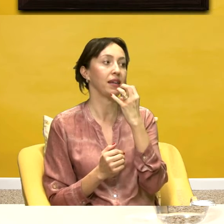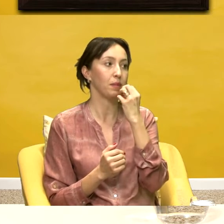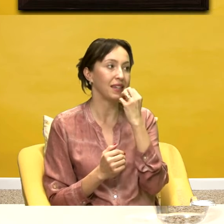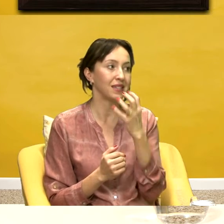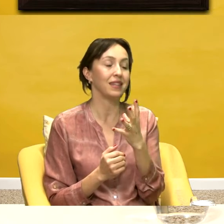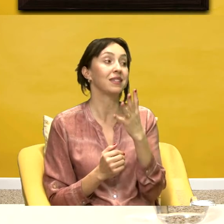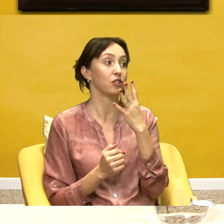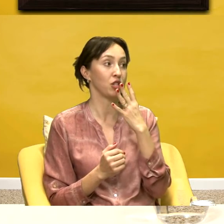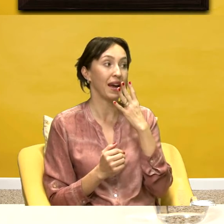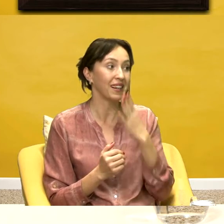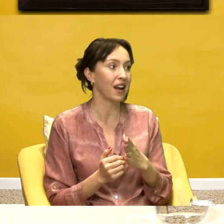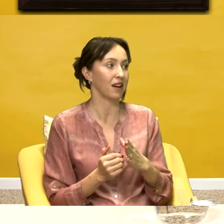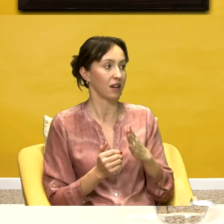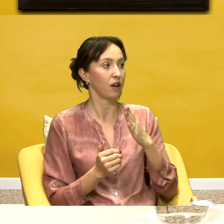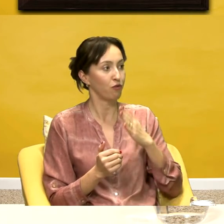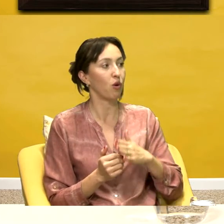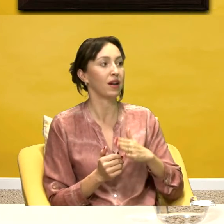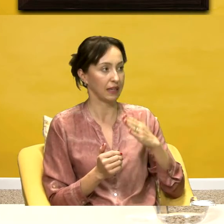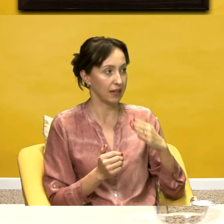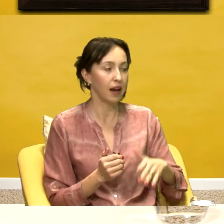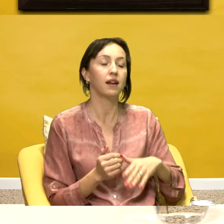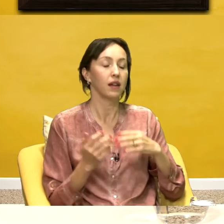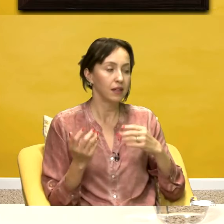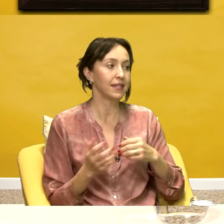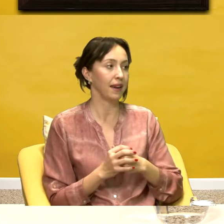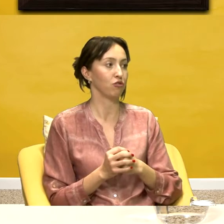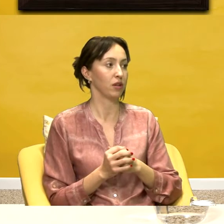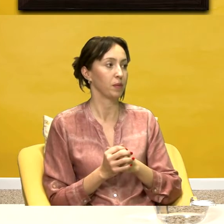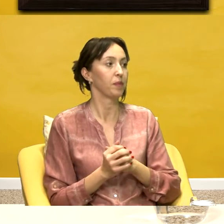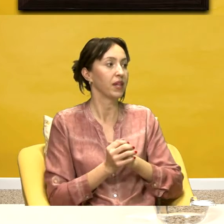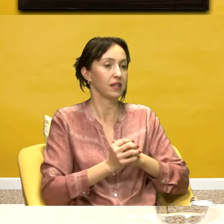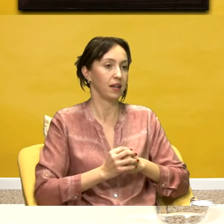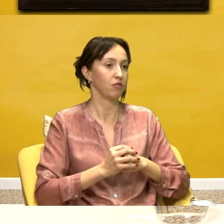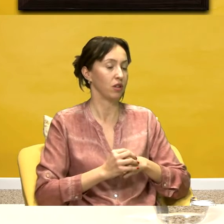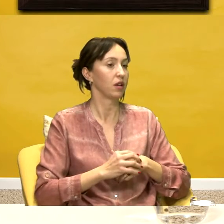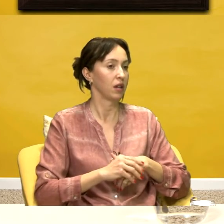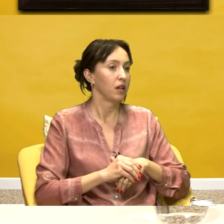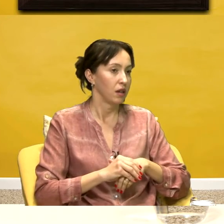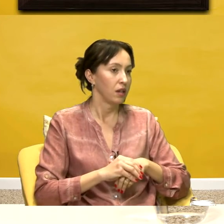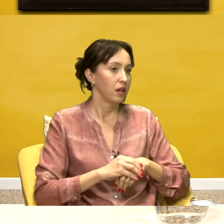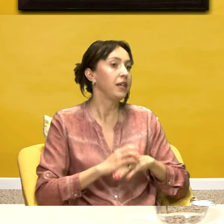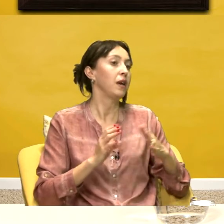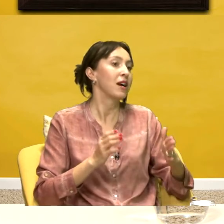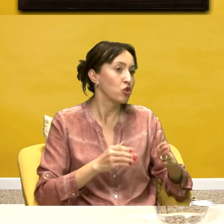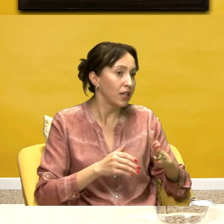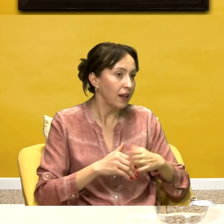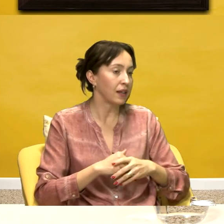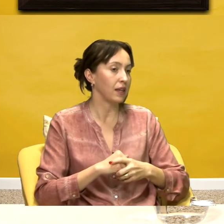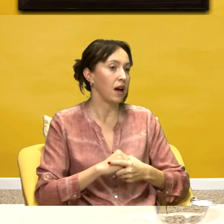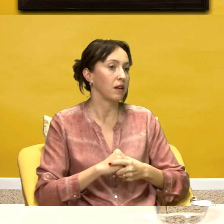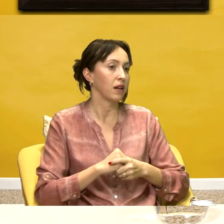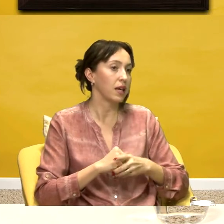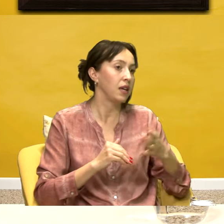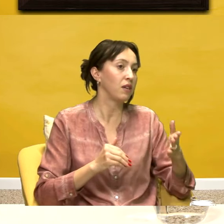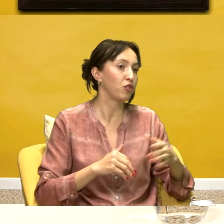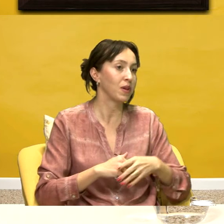gura mai deschisă și mai rar, foarte rar, înțelege. Ei